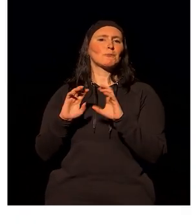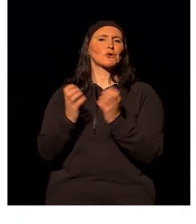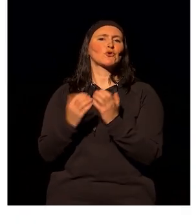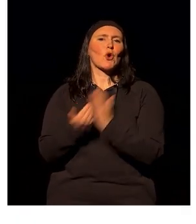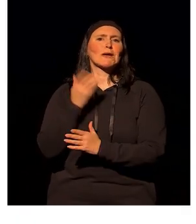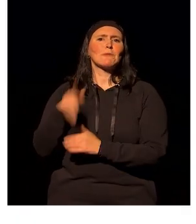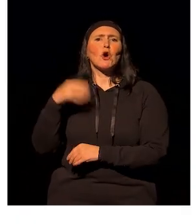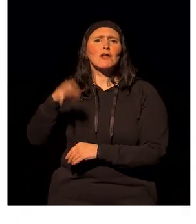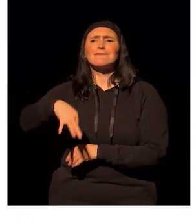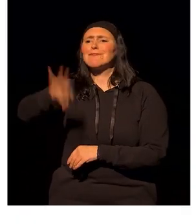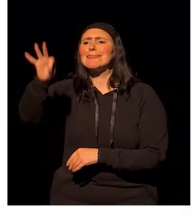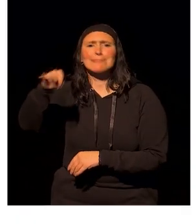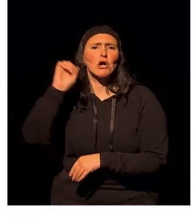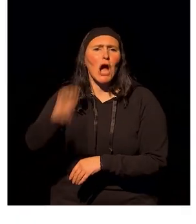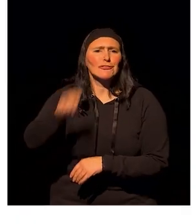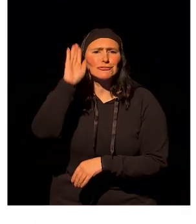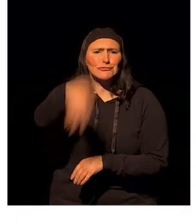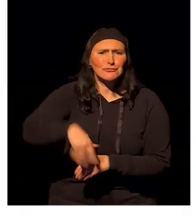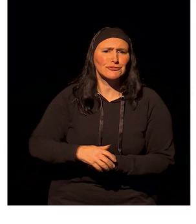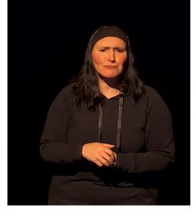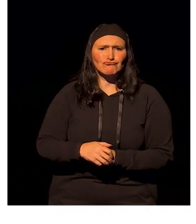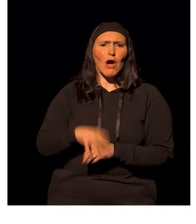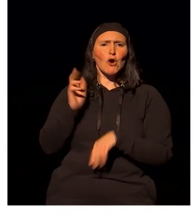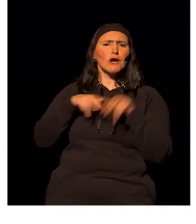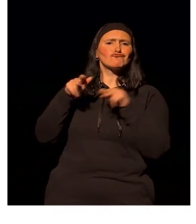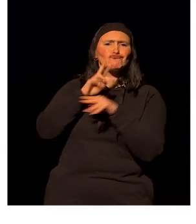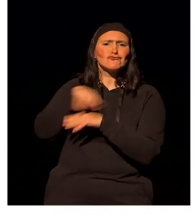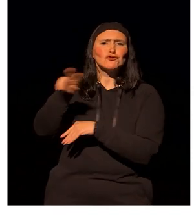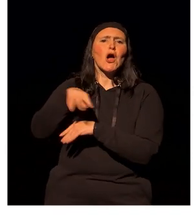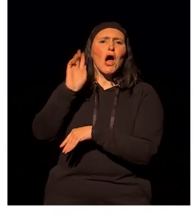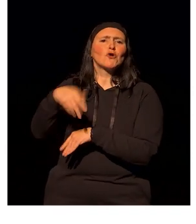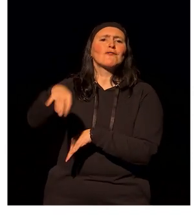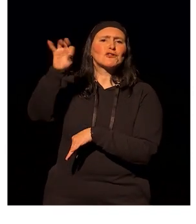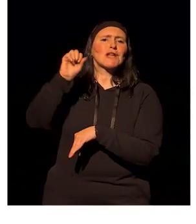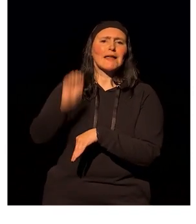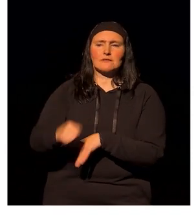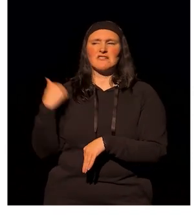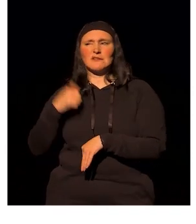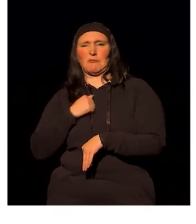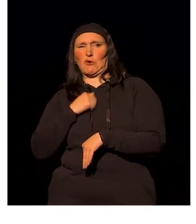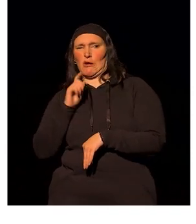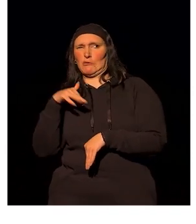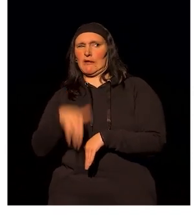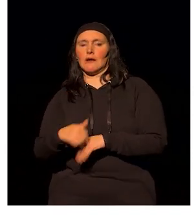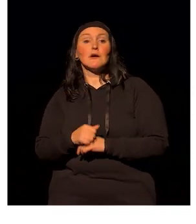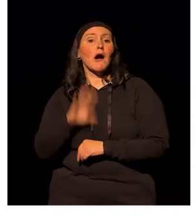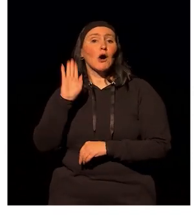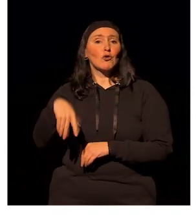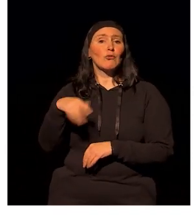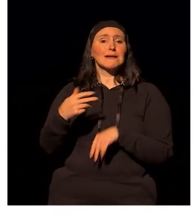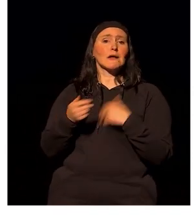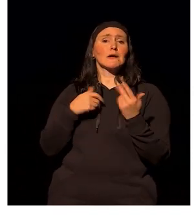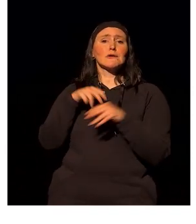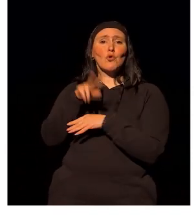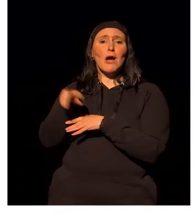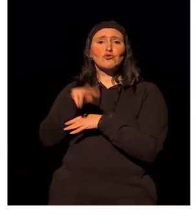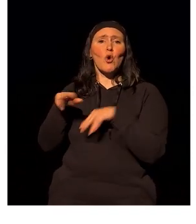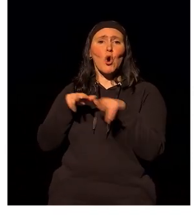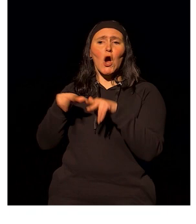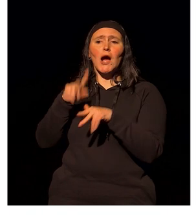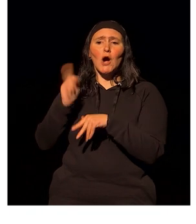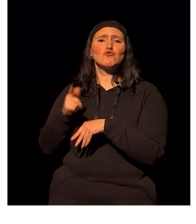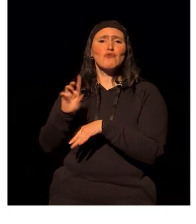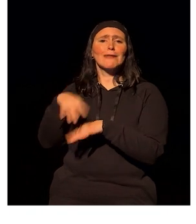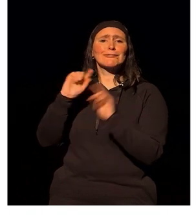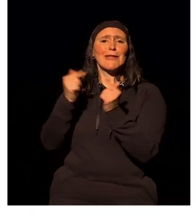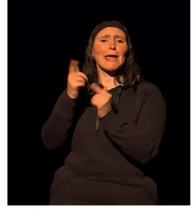Die Befürchtung habe ich auch. Ein weiteres Kuratorentum-Team finden irgendwie und dann wird sie. Und dann wird